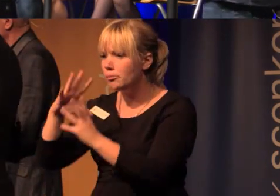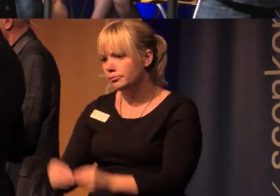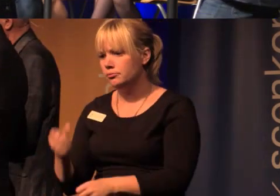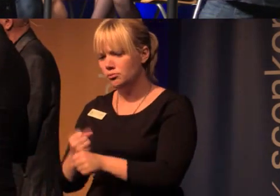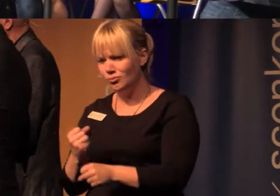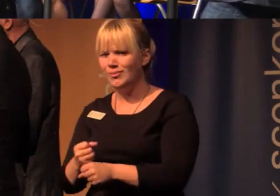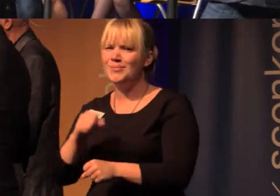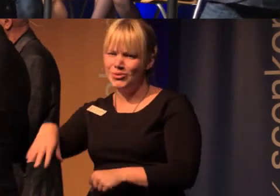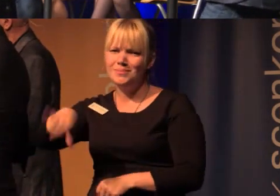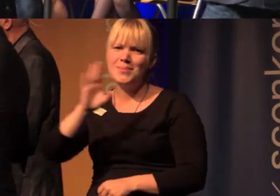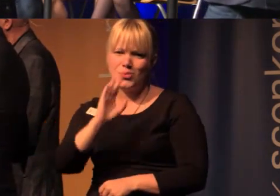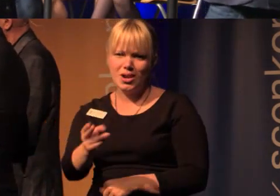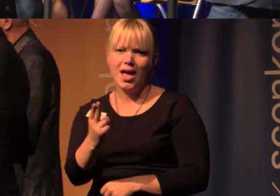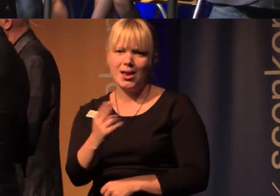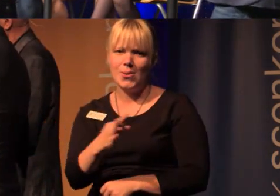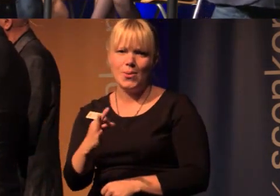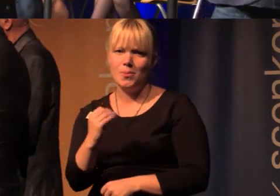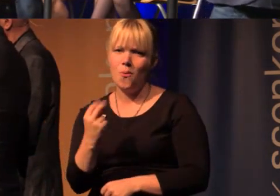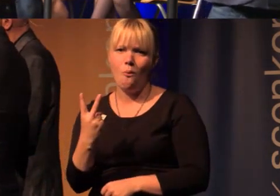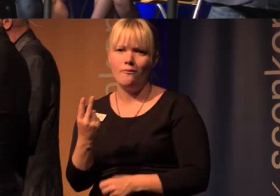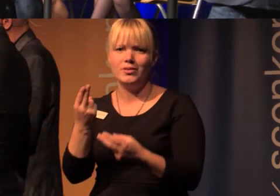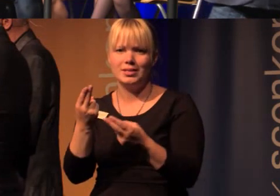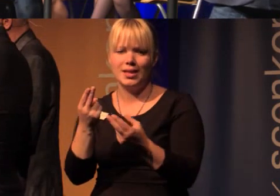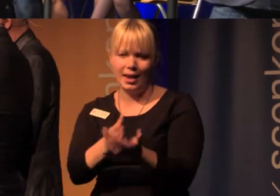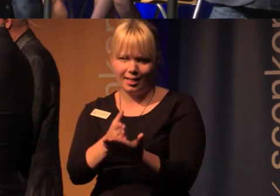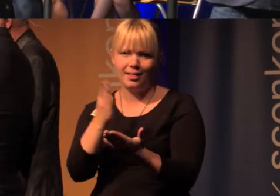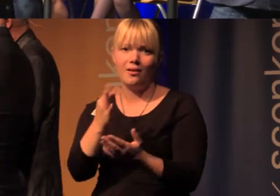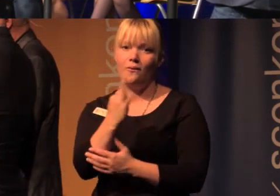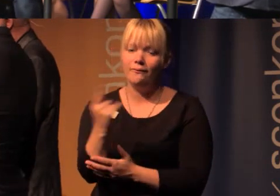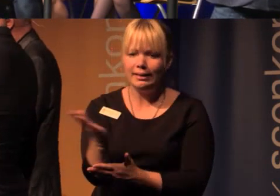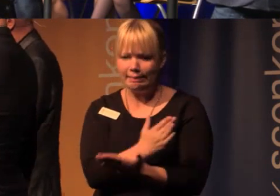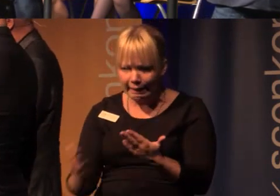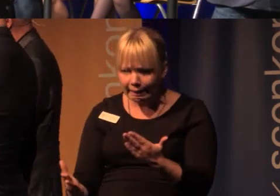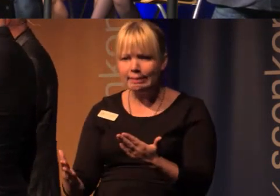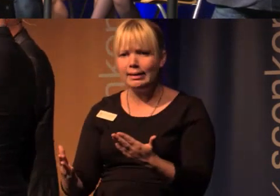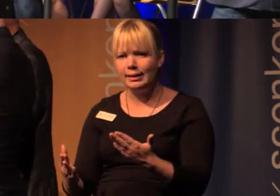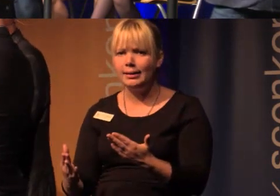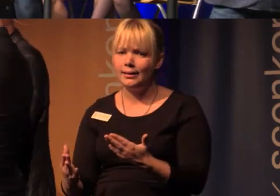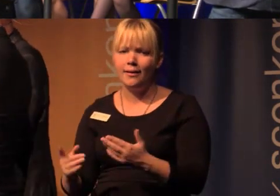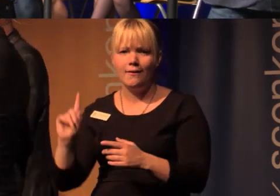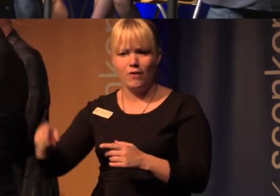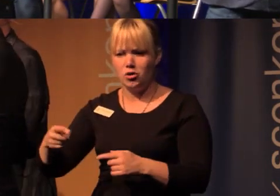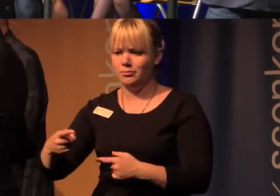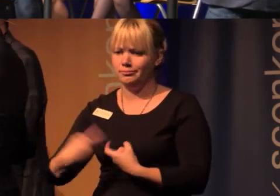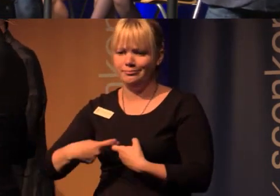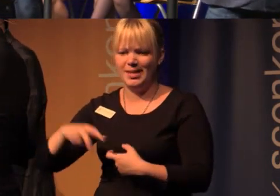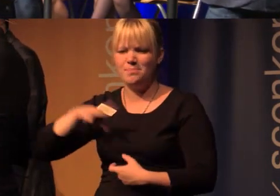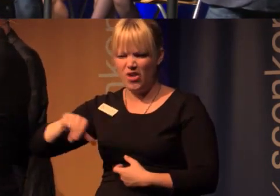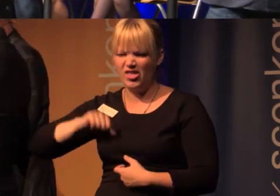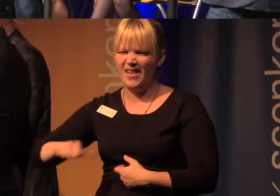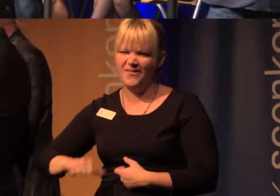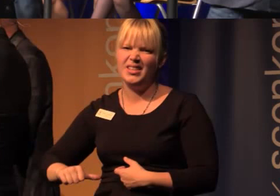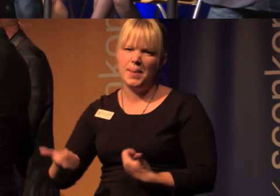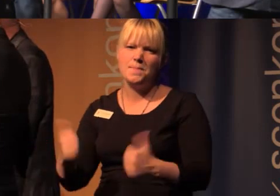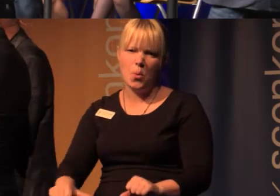moderniserad upphovsrätt dessutom, och att fildelning och kopiering för privat bruk borde vara tillåtet. Tack så mycket. Då